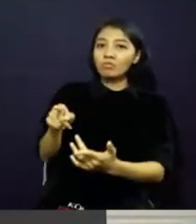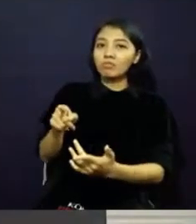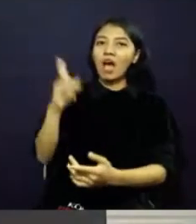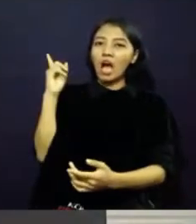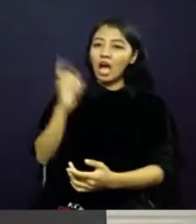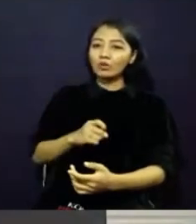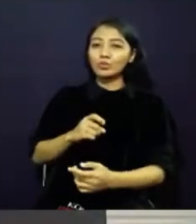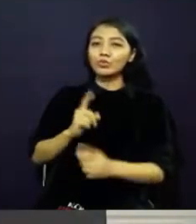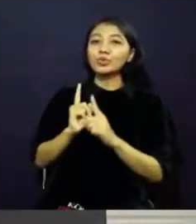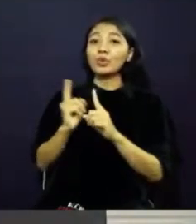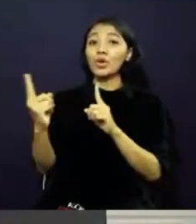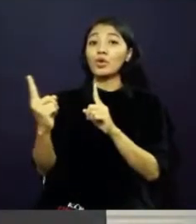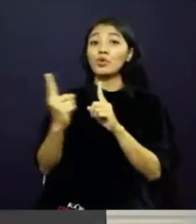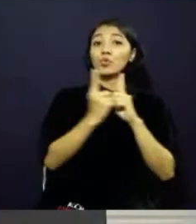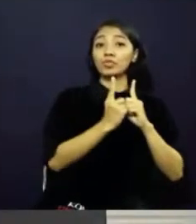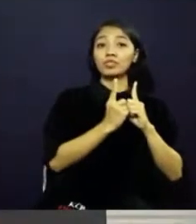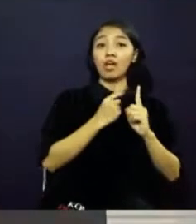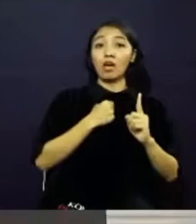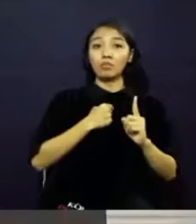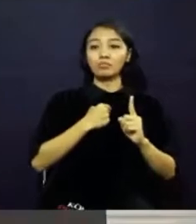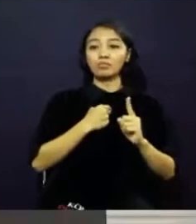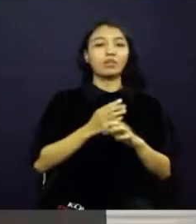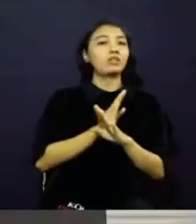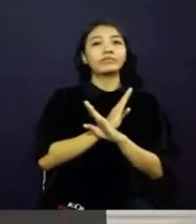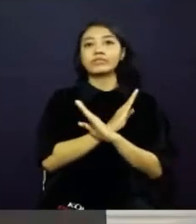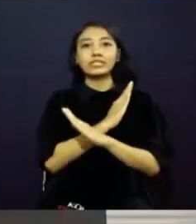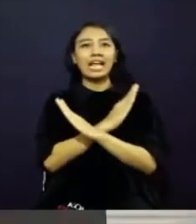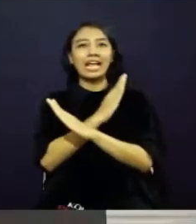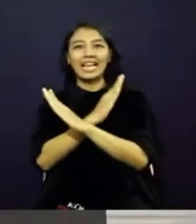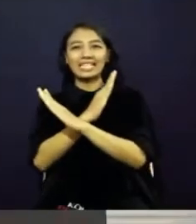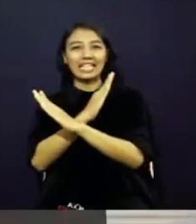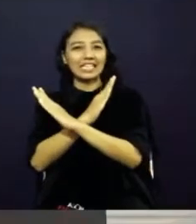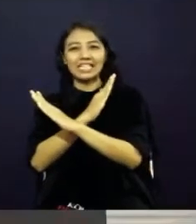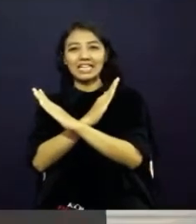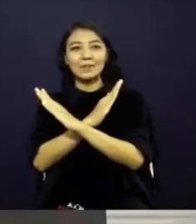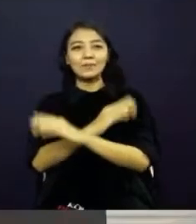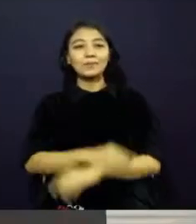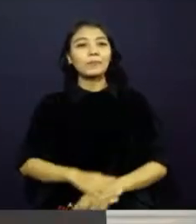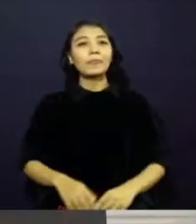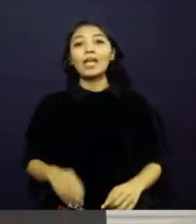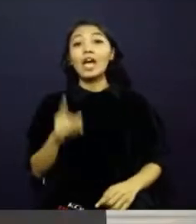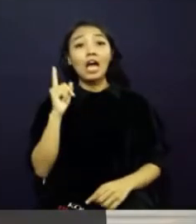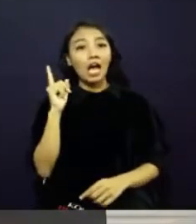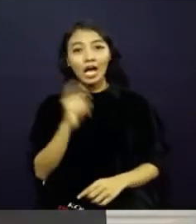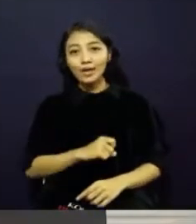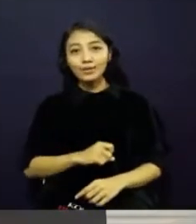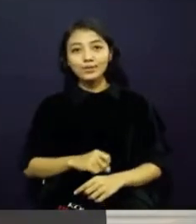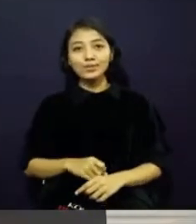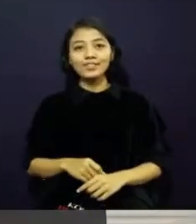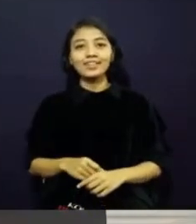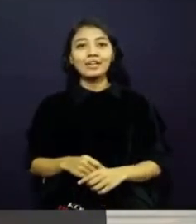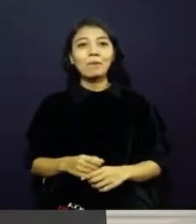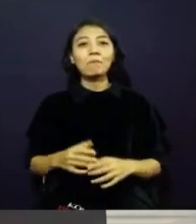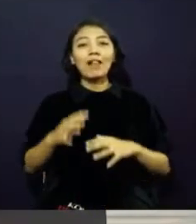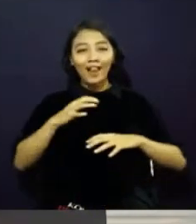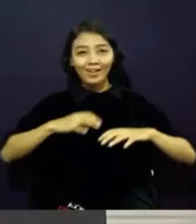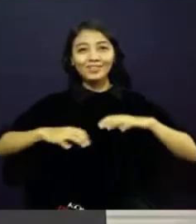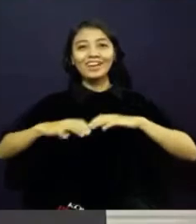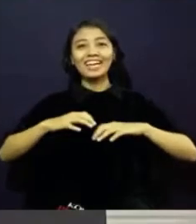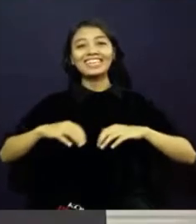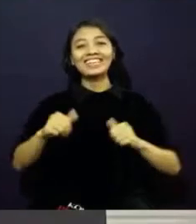tampaknya kita hanya menjalankan sesuatu sesuai dengan suka-suka